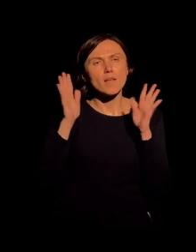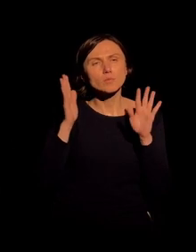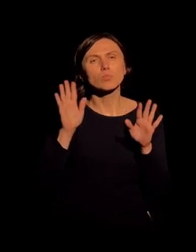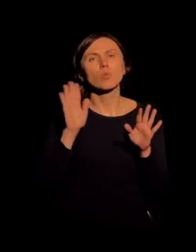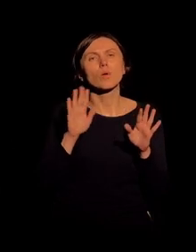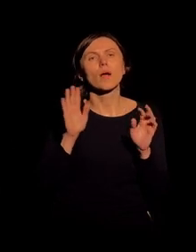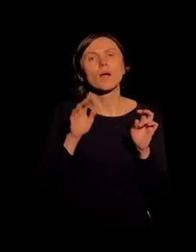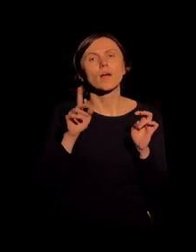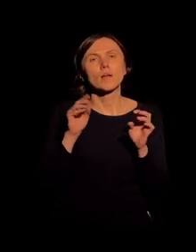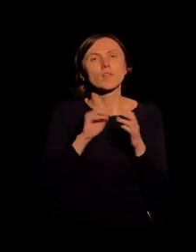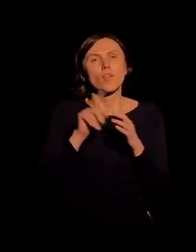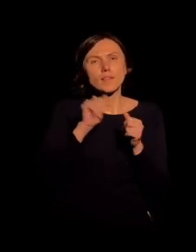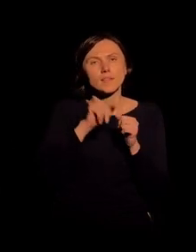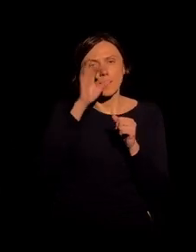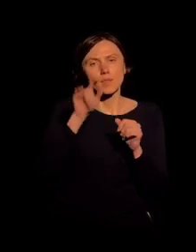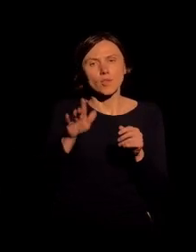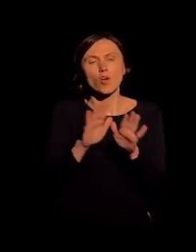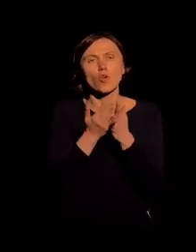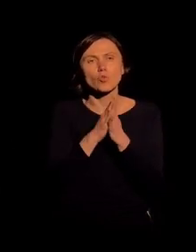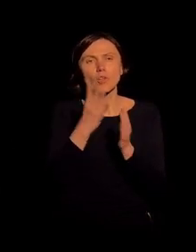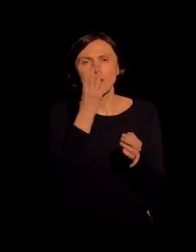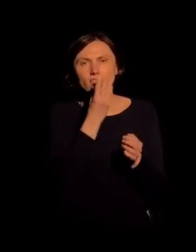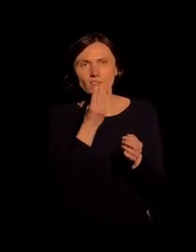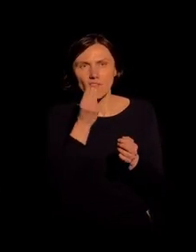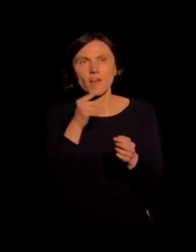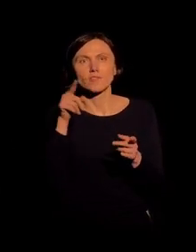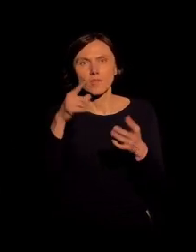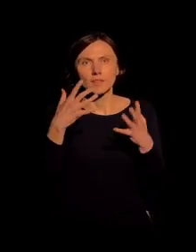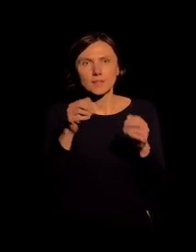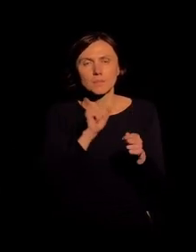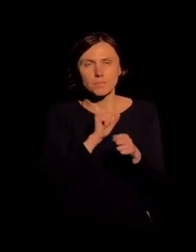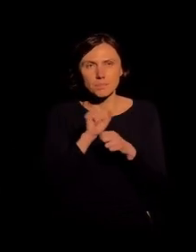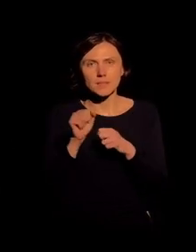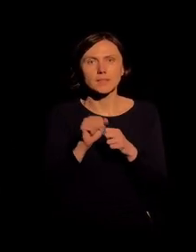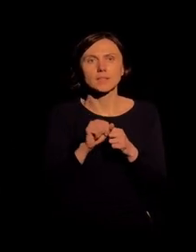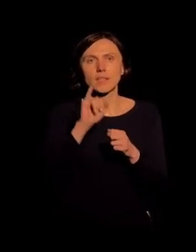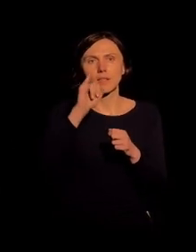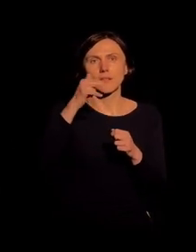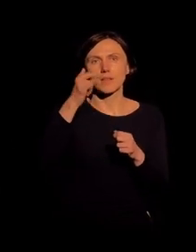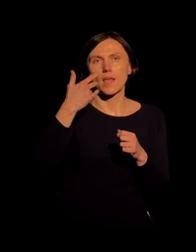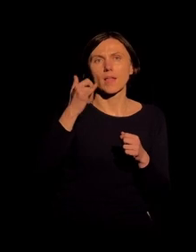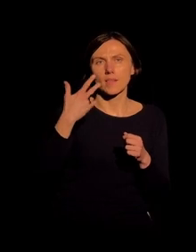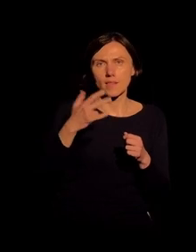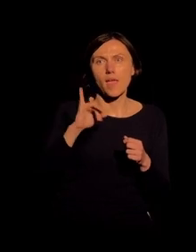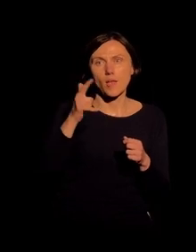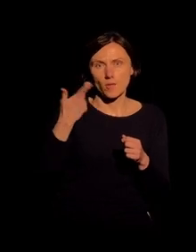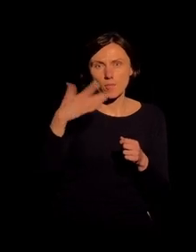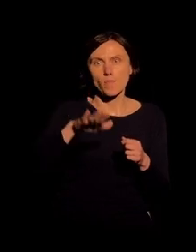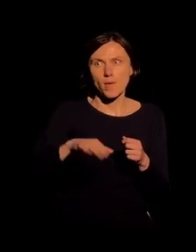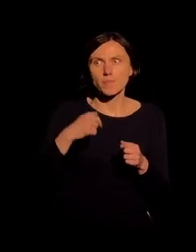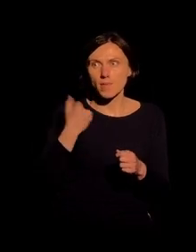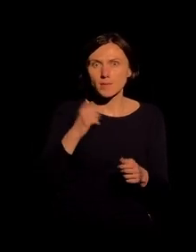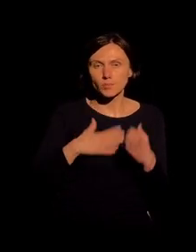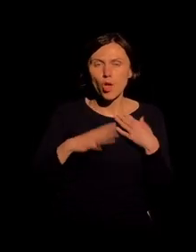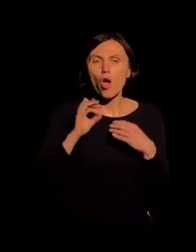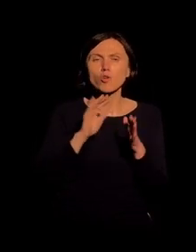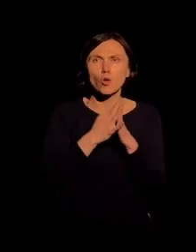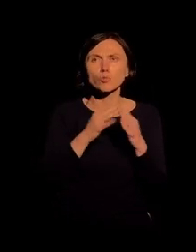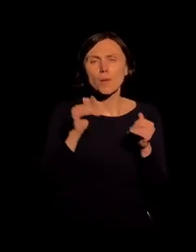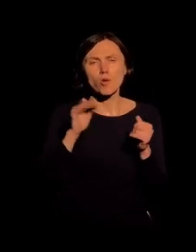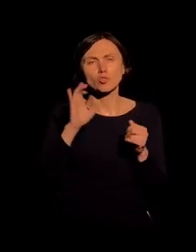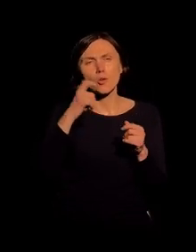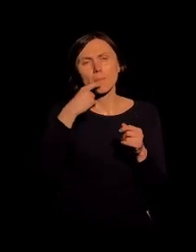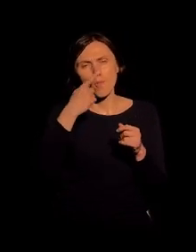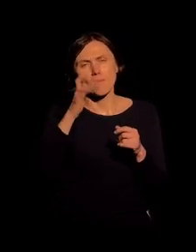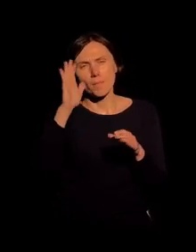tę książkę książką twarzy i tam pisał, że też chciał być Indianinem, jak był mały i bardzo mi się to spodobało. O książkach może jeszcze potem